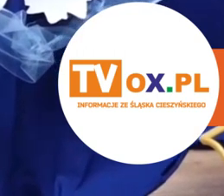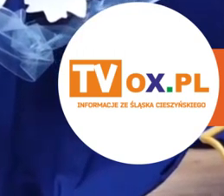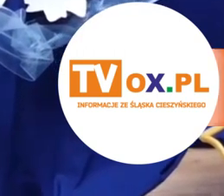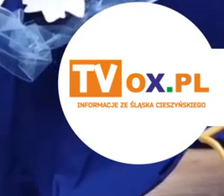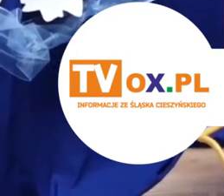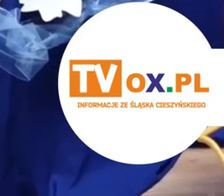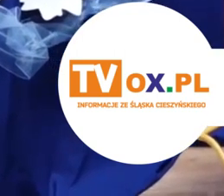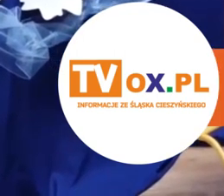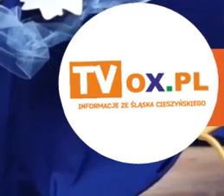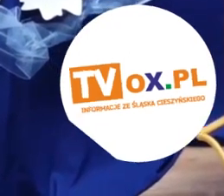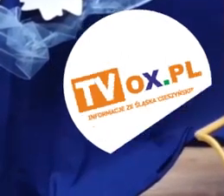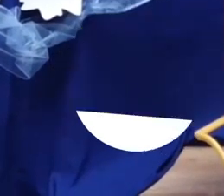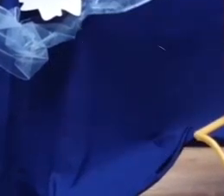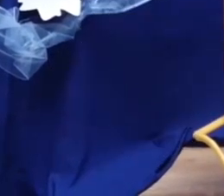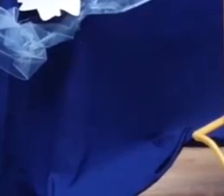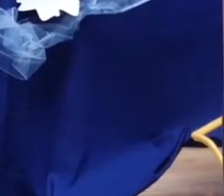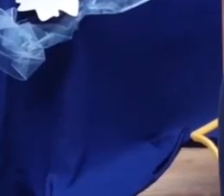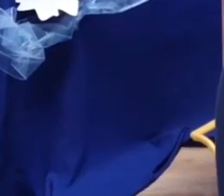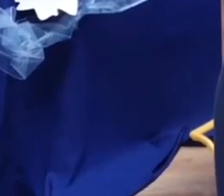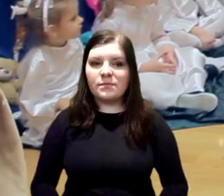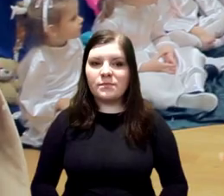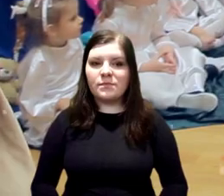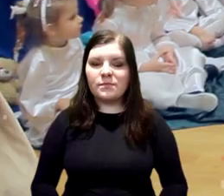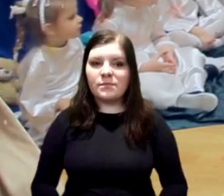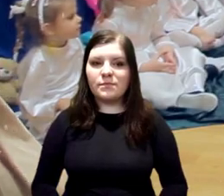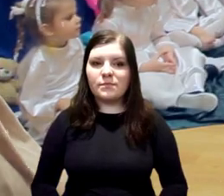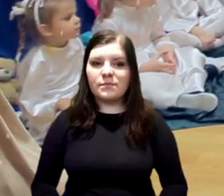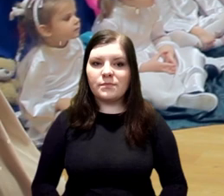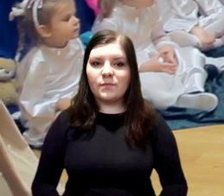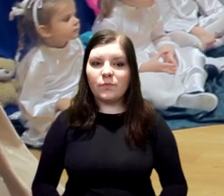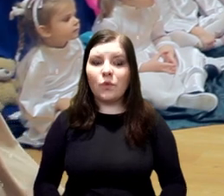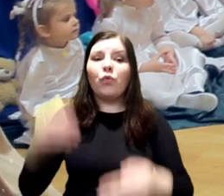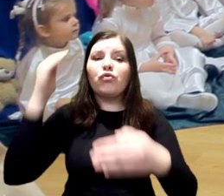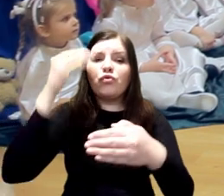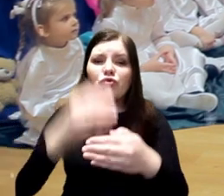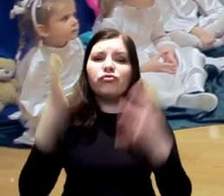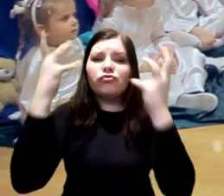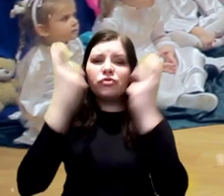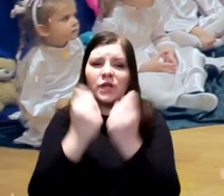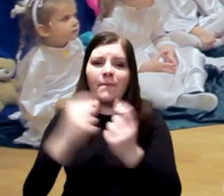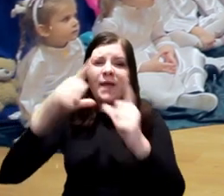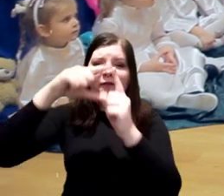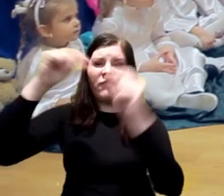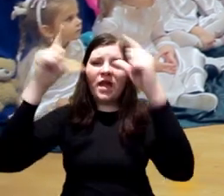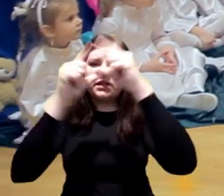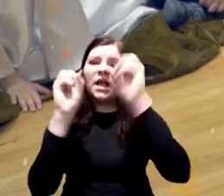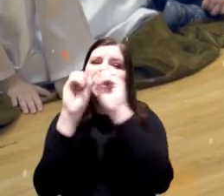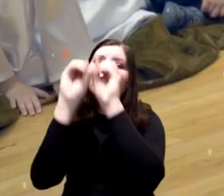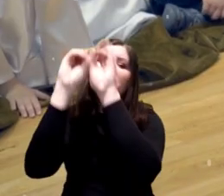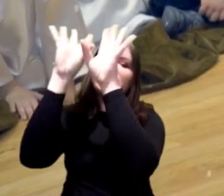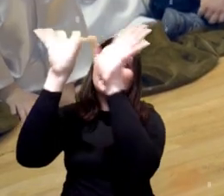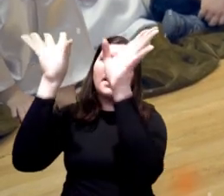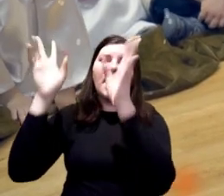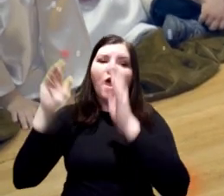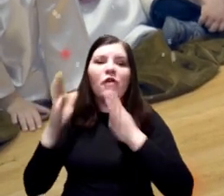i Nauki. I też tym sposobem chcielibyśmy się podzielić tą dobrocią na ten świąteczny czas